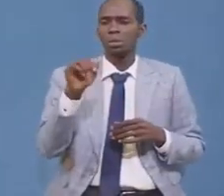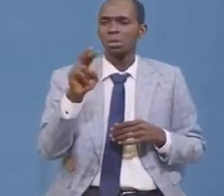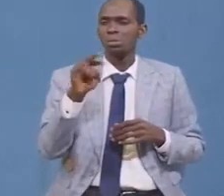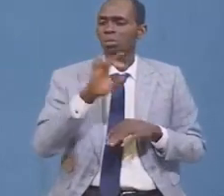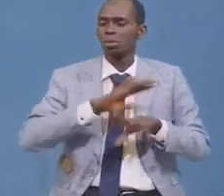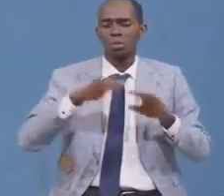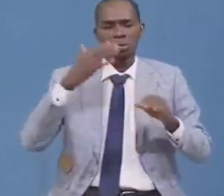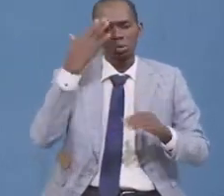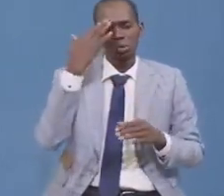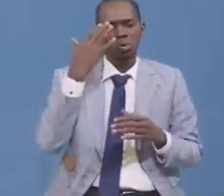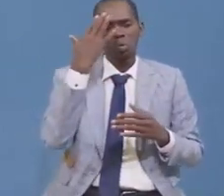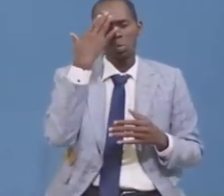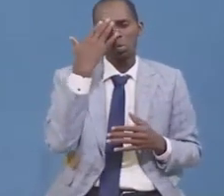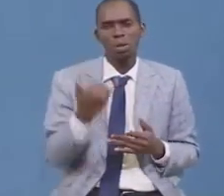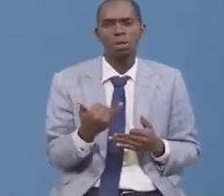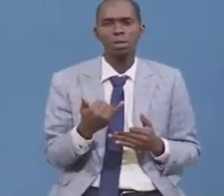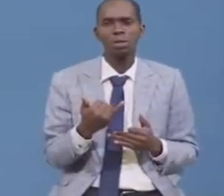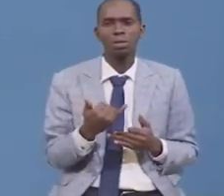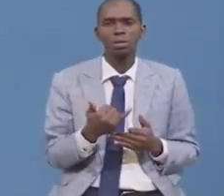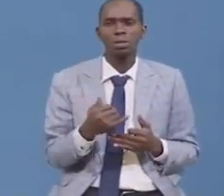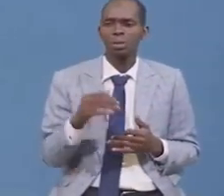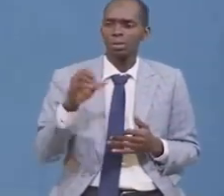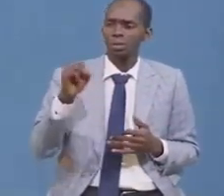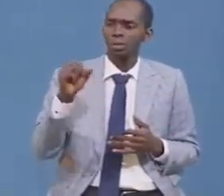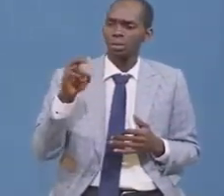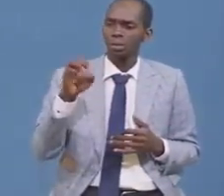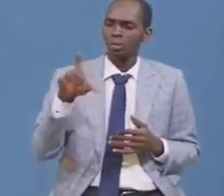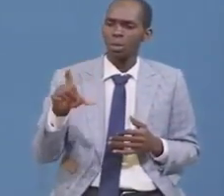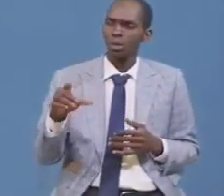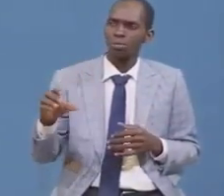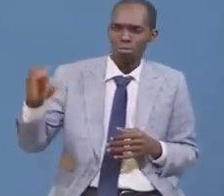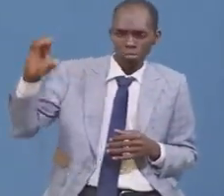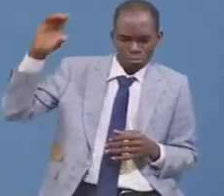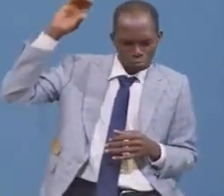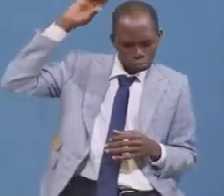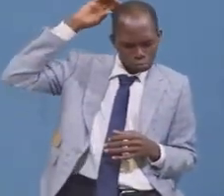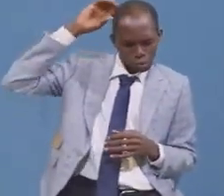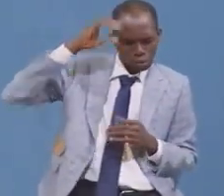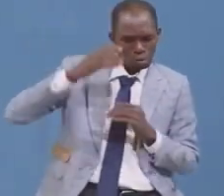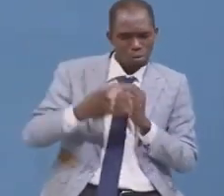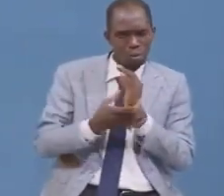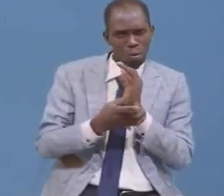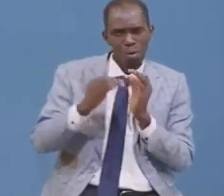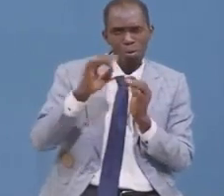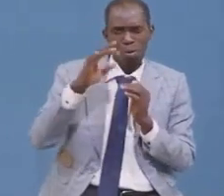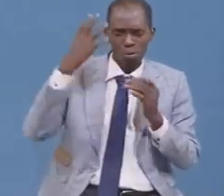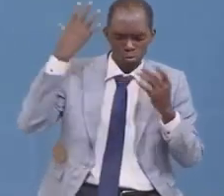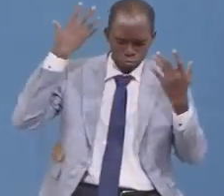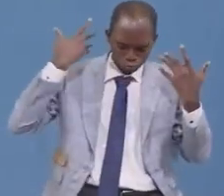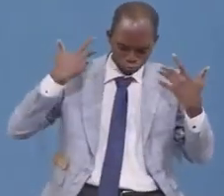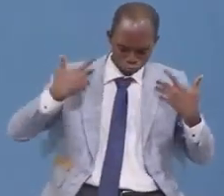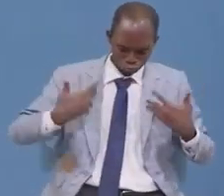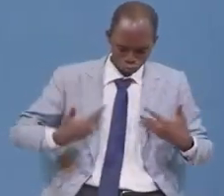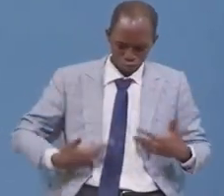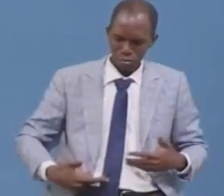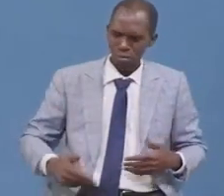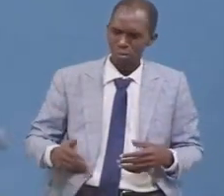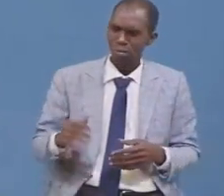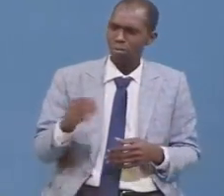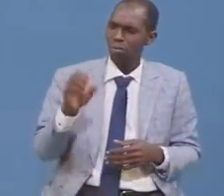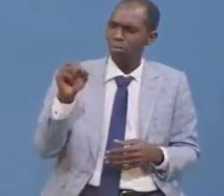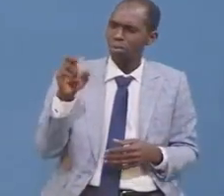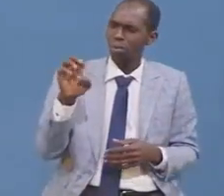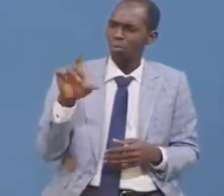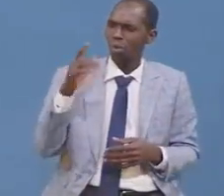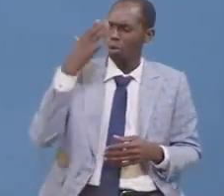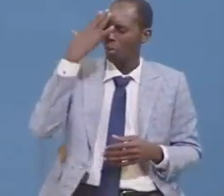దావీదుకు తెలియదు. Samuel, you're pouring that thing on my head, it goes to my clothes and everywhere. Why?